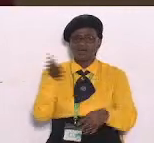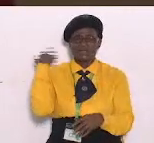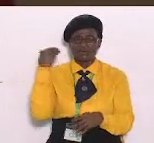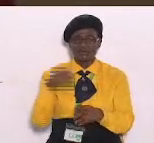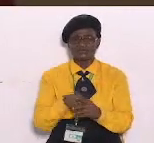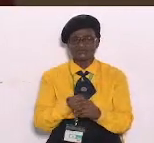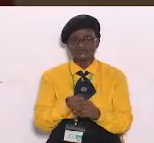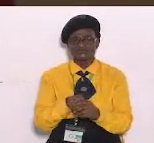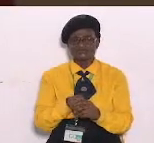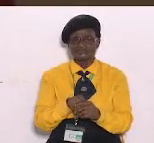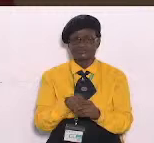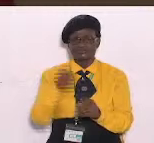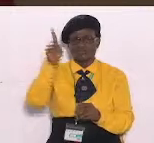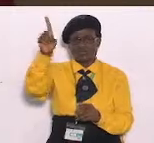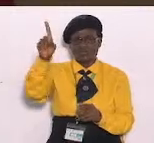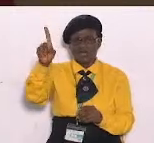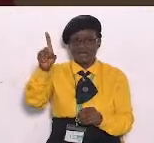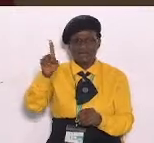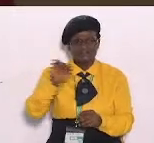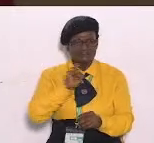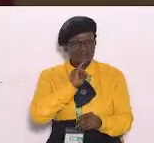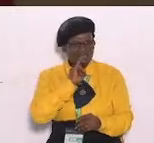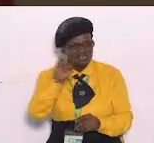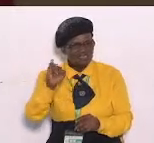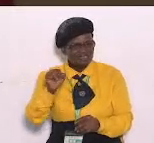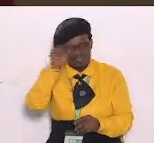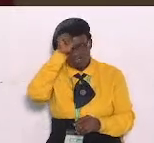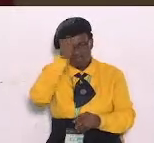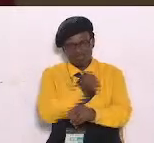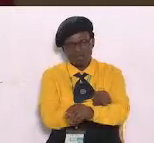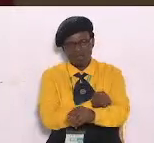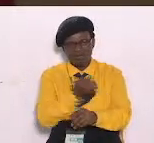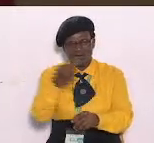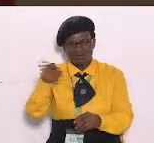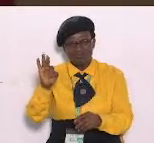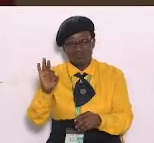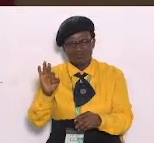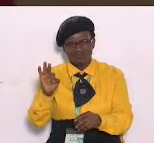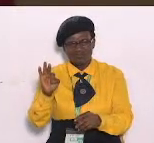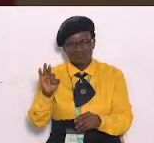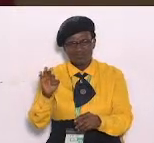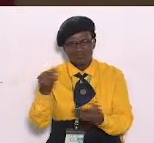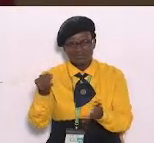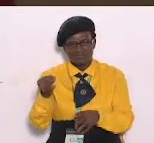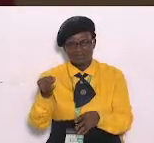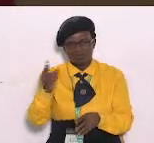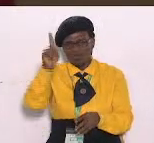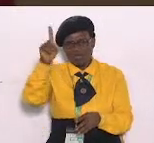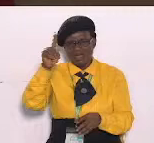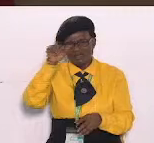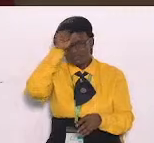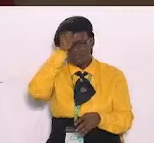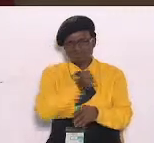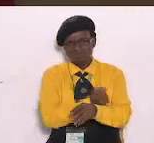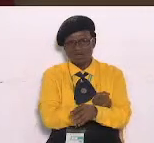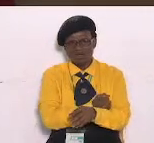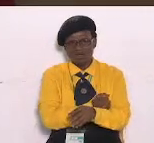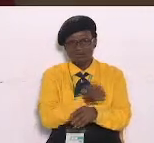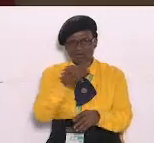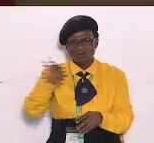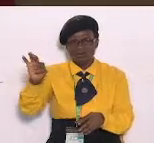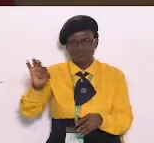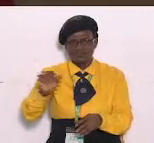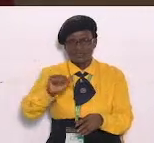années passées l'un est le fils du président